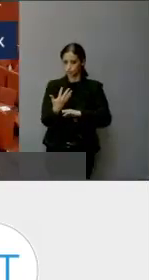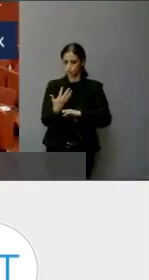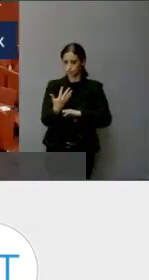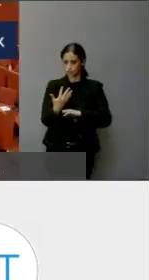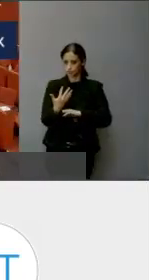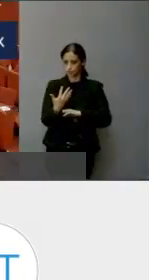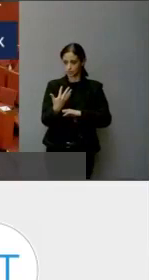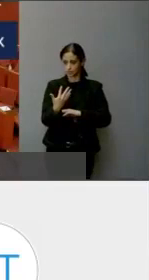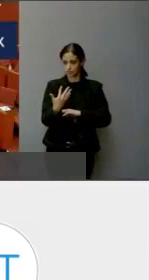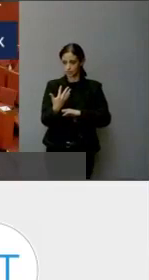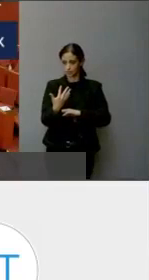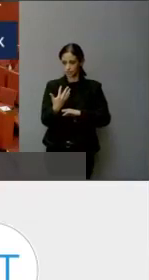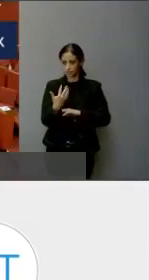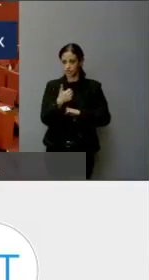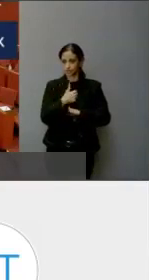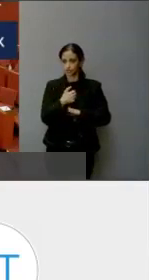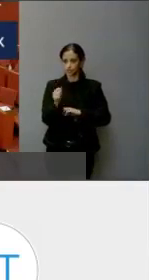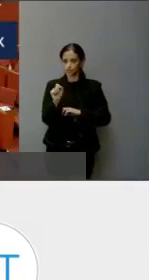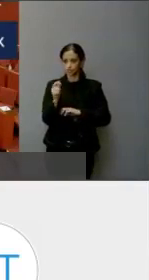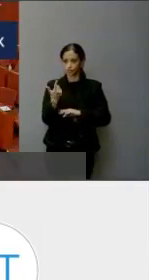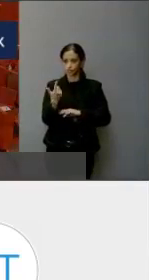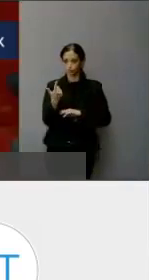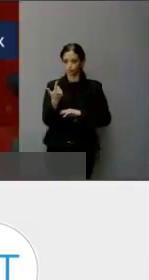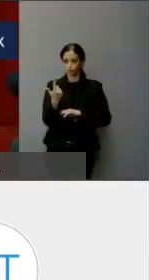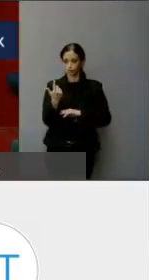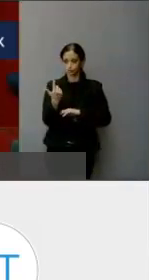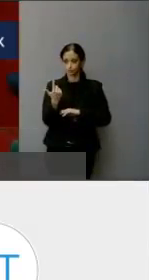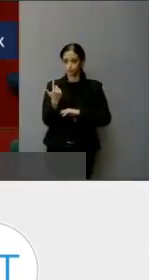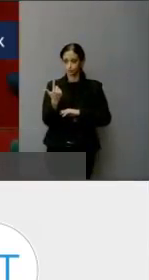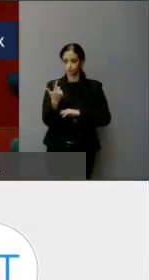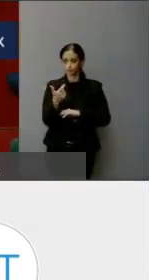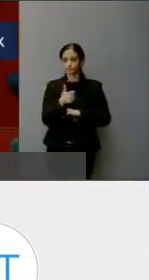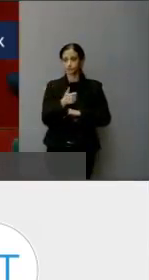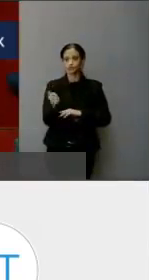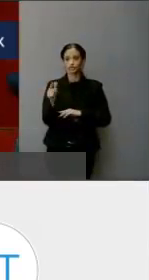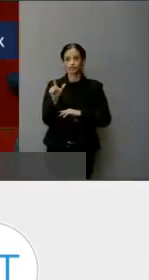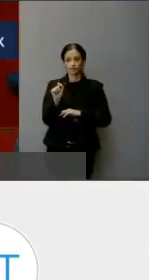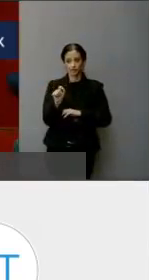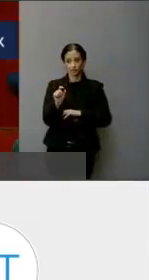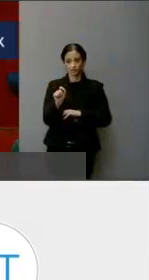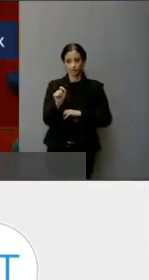c'è 12 120